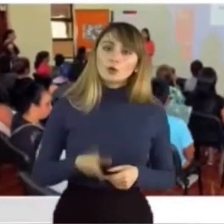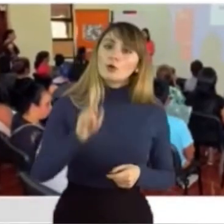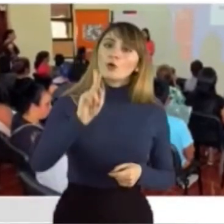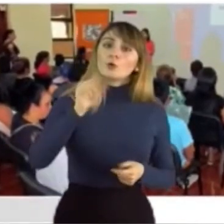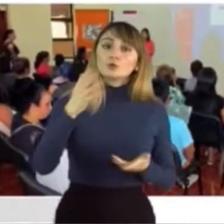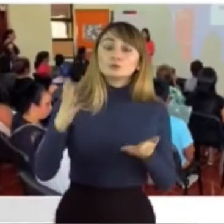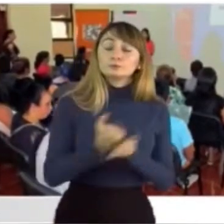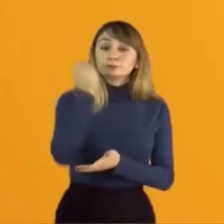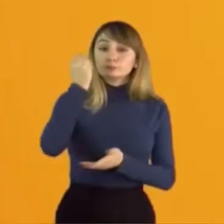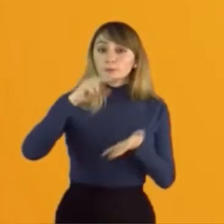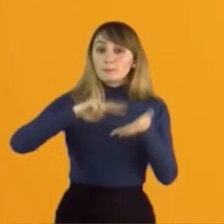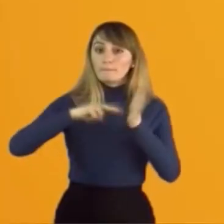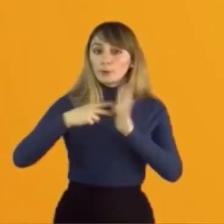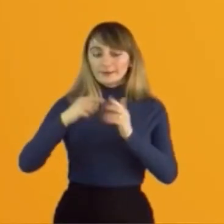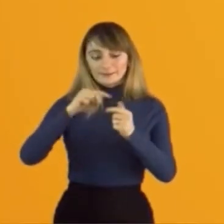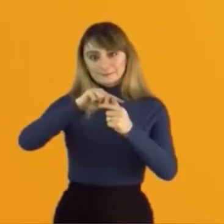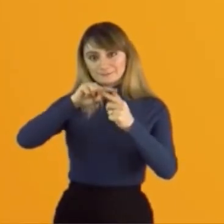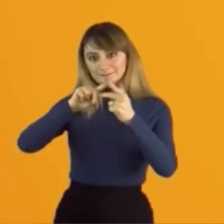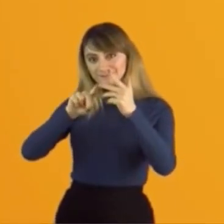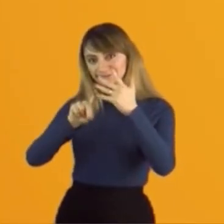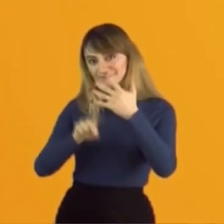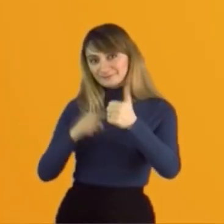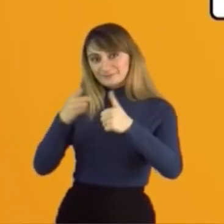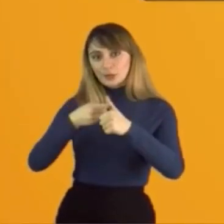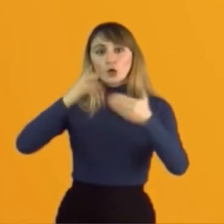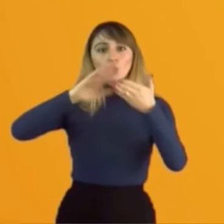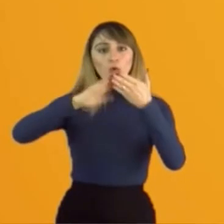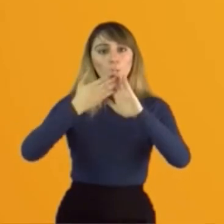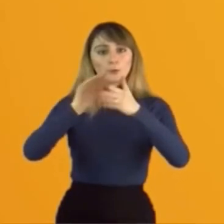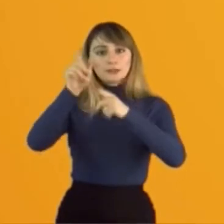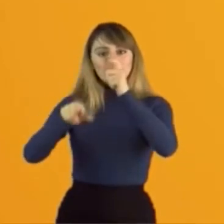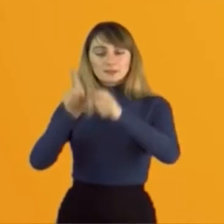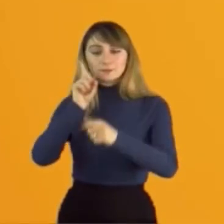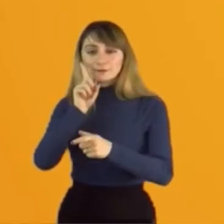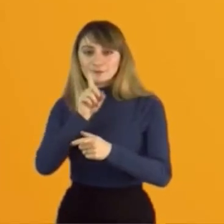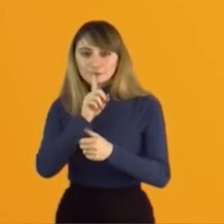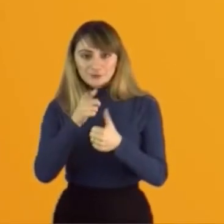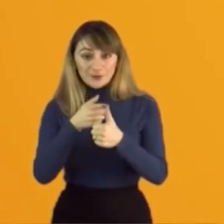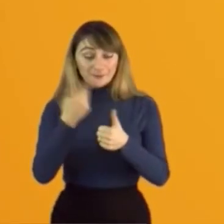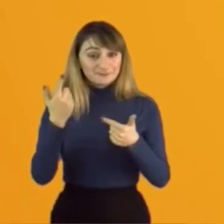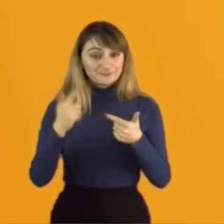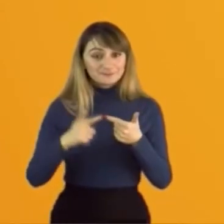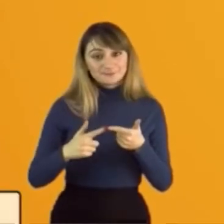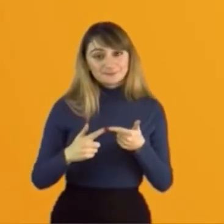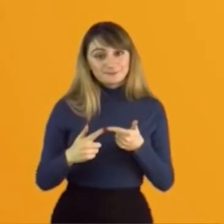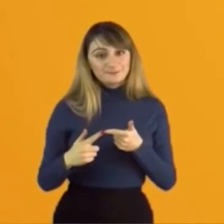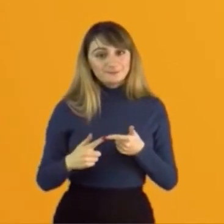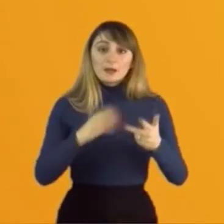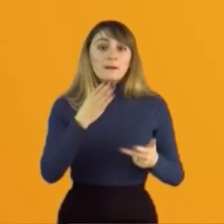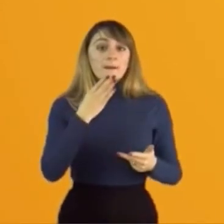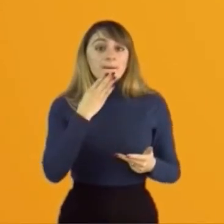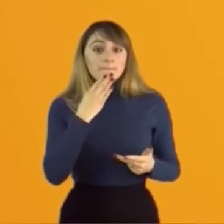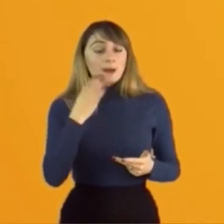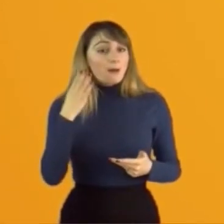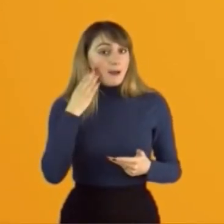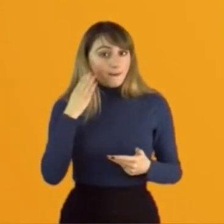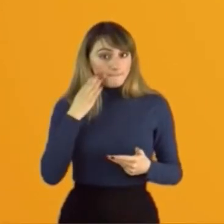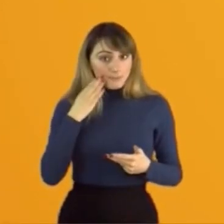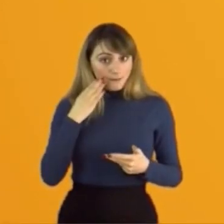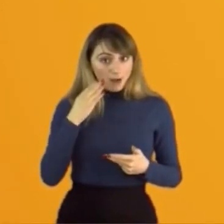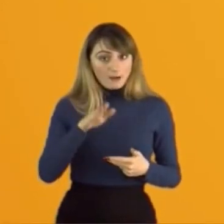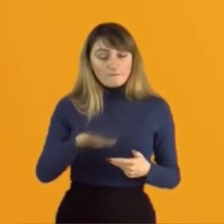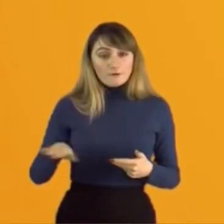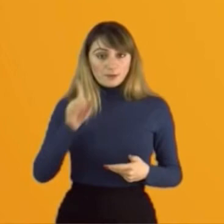e-learning. Përfitues të këtij projekti janë Komuniteti i njerëzve që nuk dëgjojnë, Instituti i njerëzve që nuk dëgjojnë, prindrit